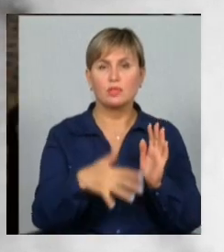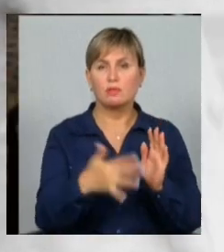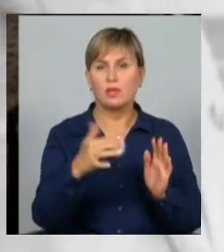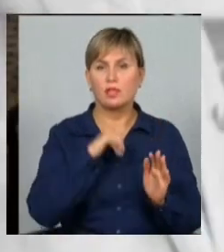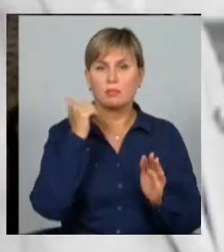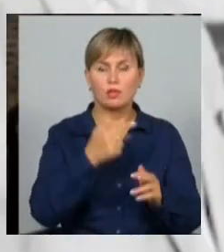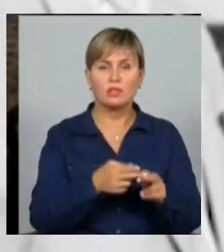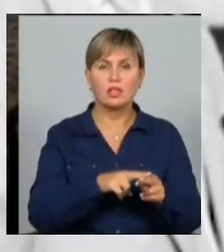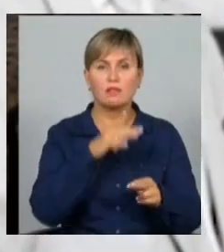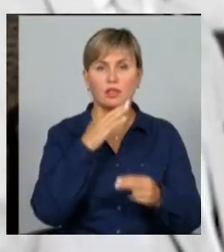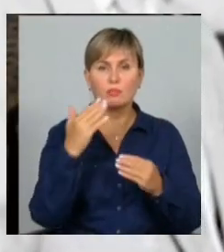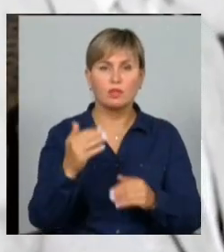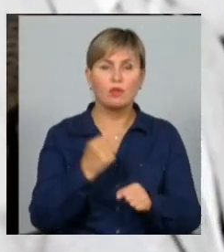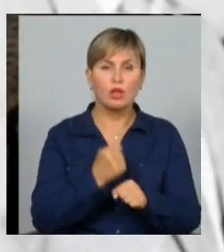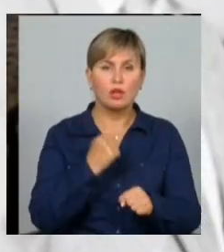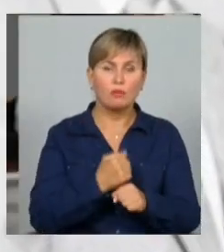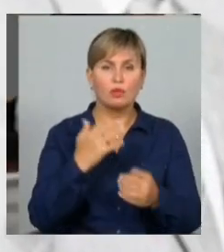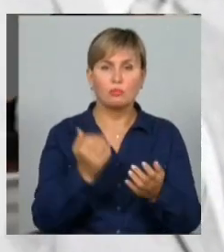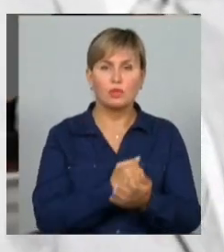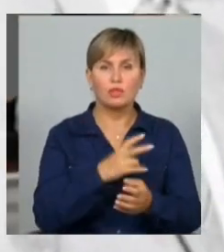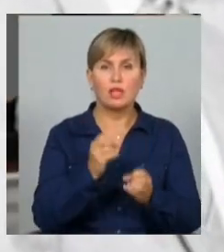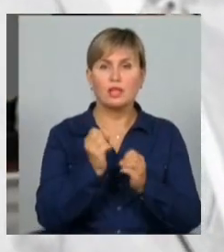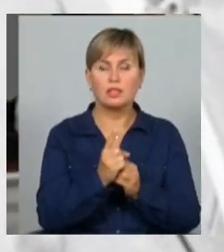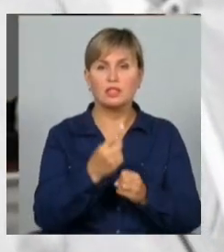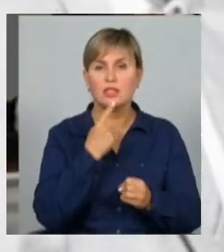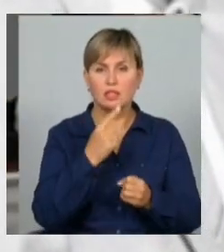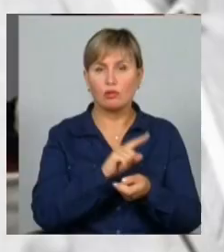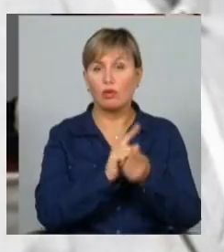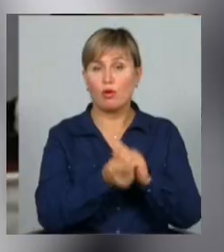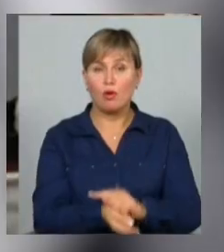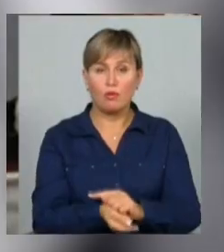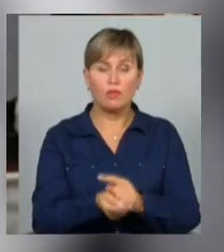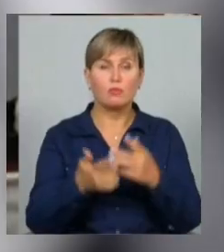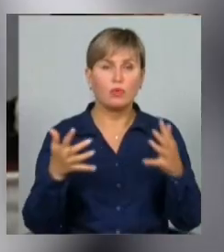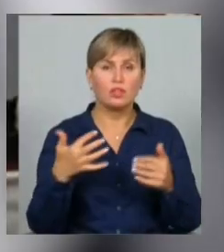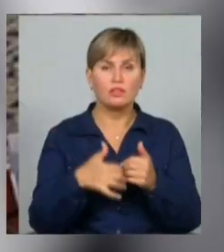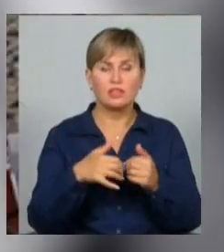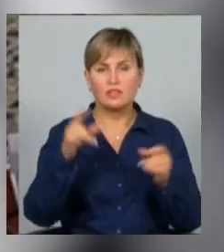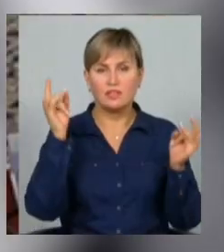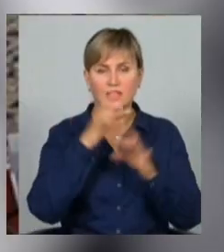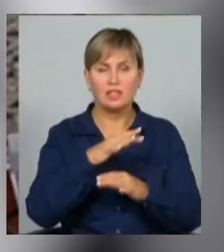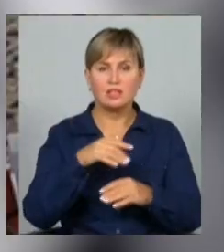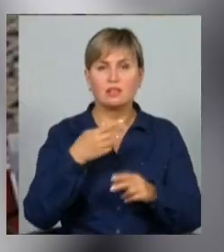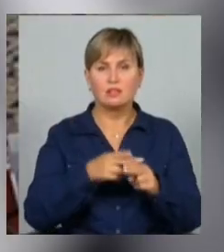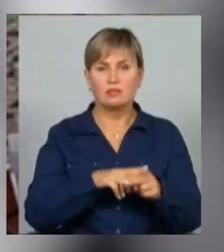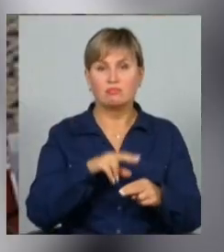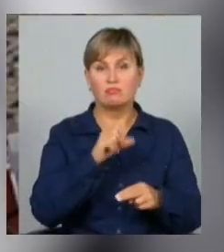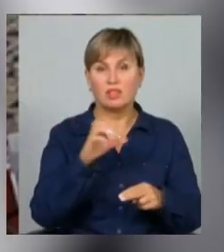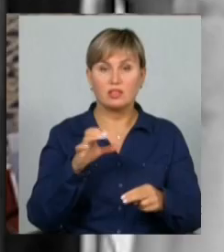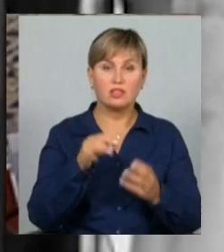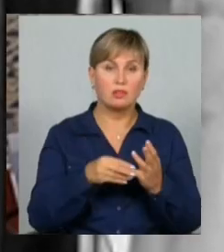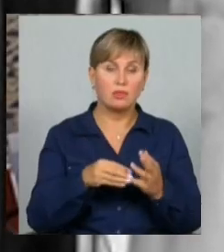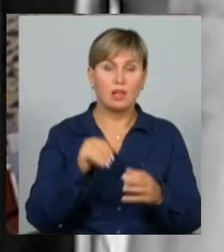году. За это время его работы переведены на 11 языков мира. Среди наиболее известных произведений «Аз и я» и